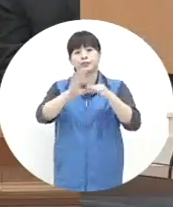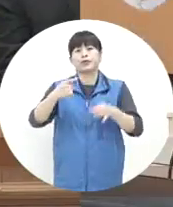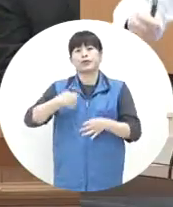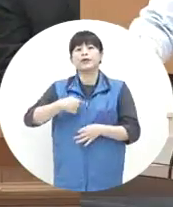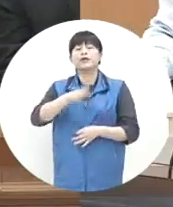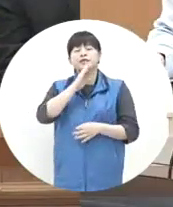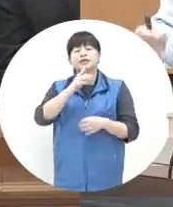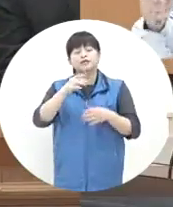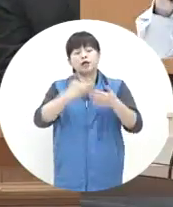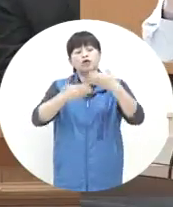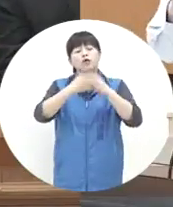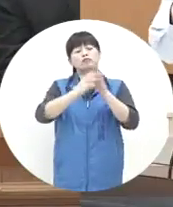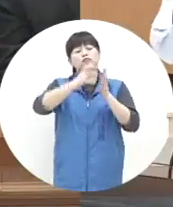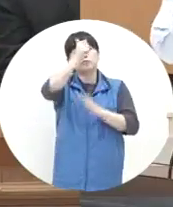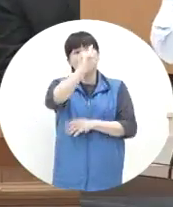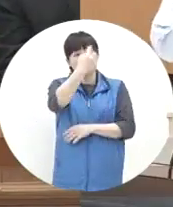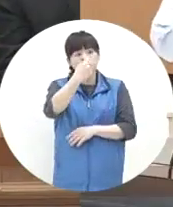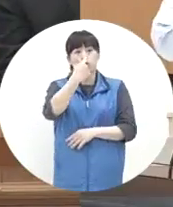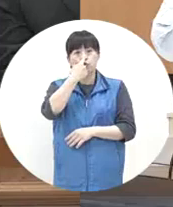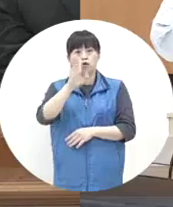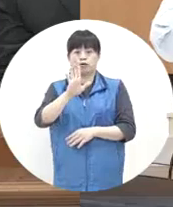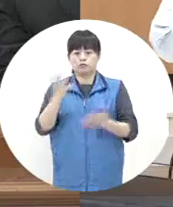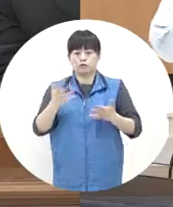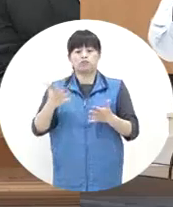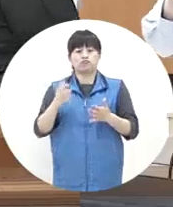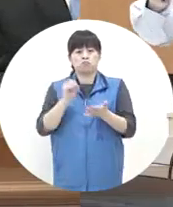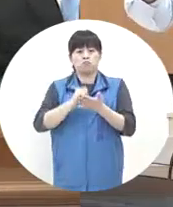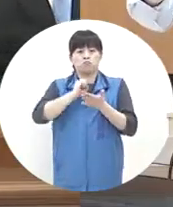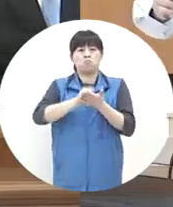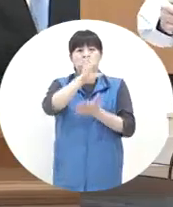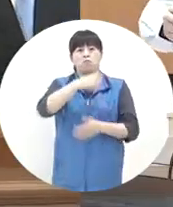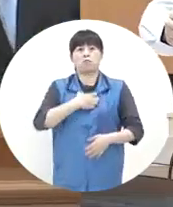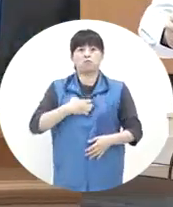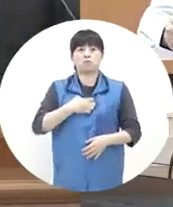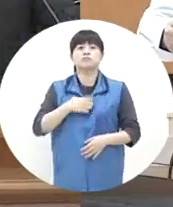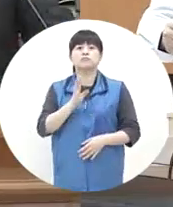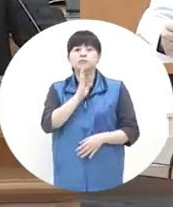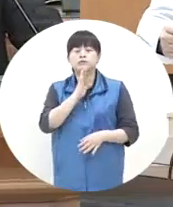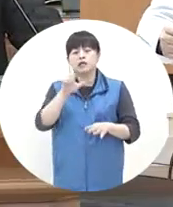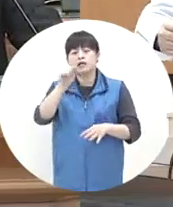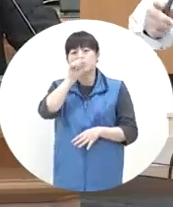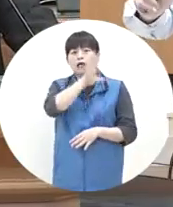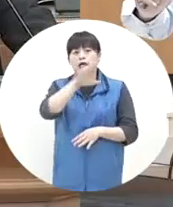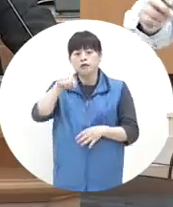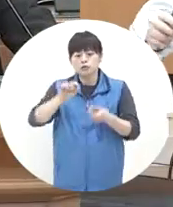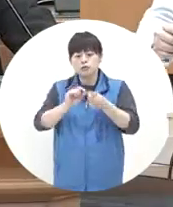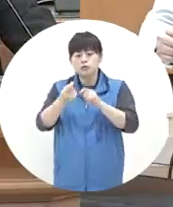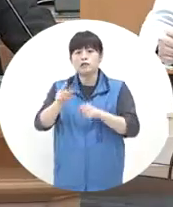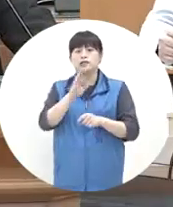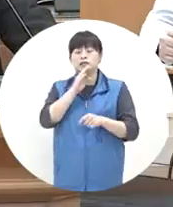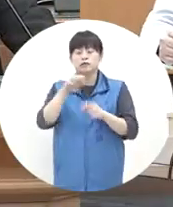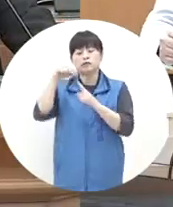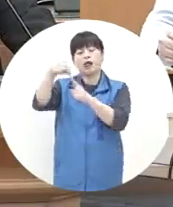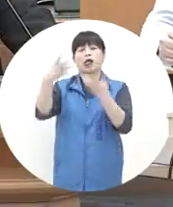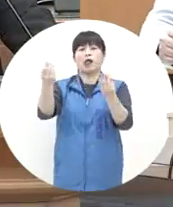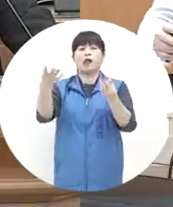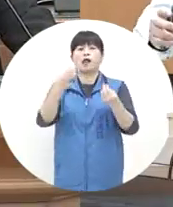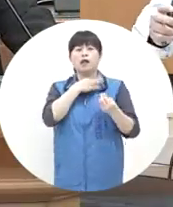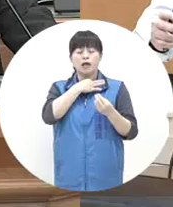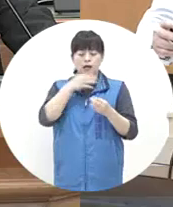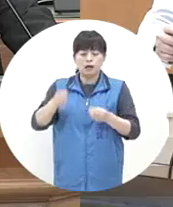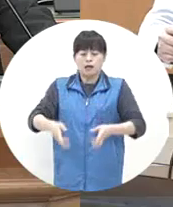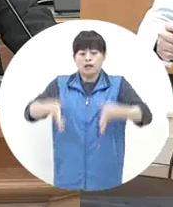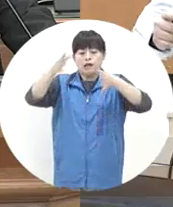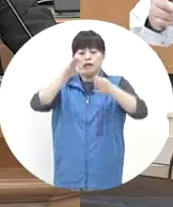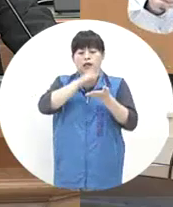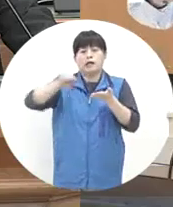既然江局长来哦，真的我有一些事情我都要抱怨一下。我跟英哥这边啊，这是说公车没公车，说立体停车场